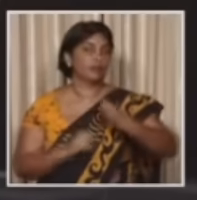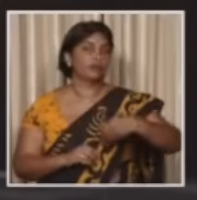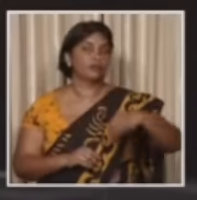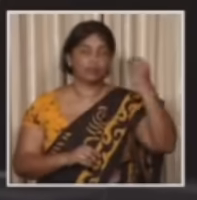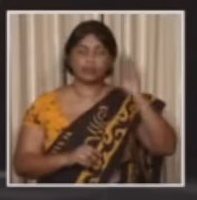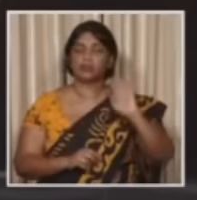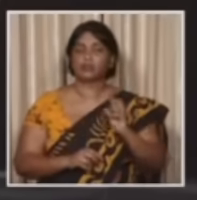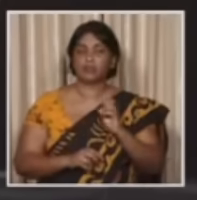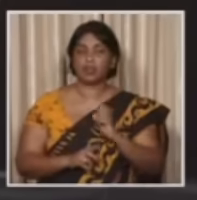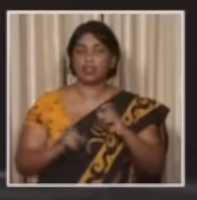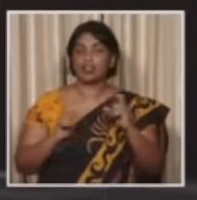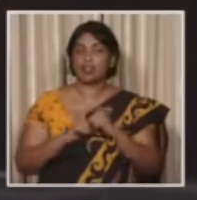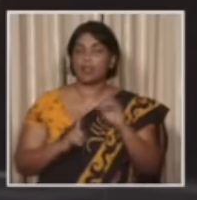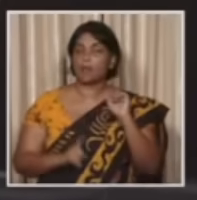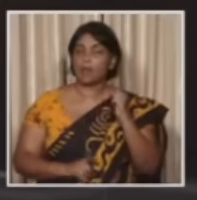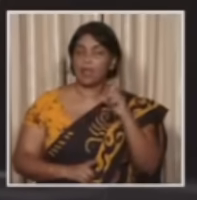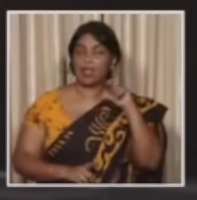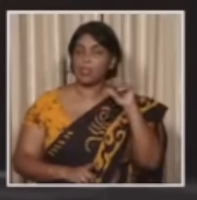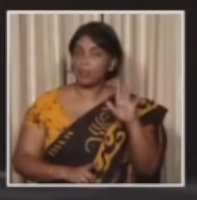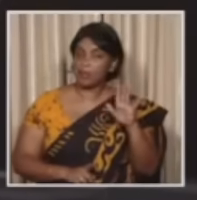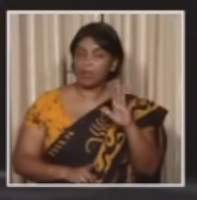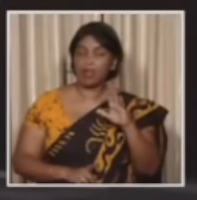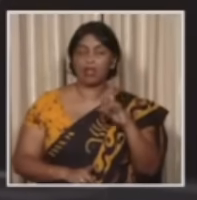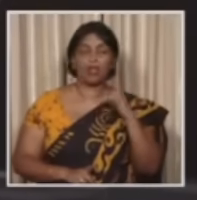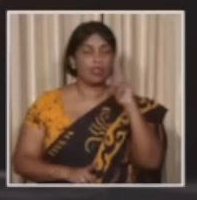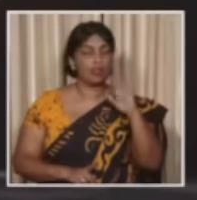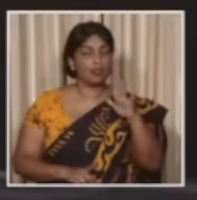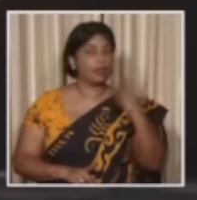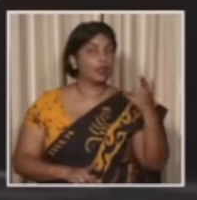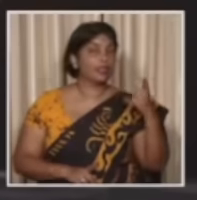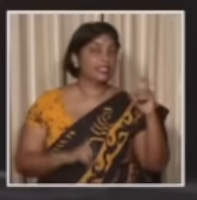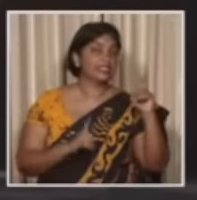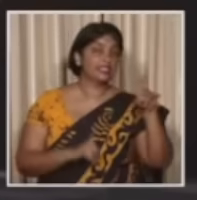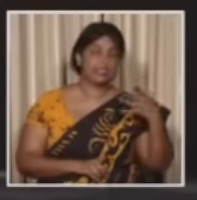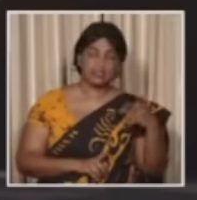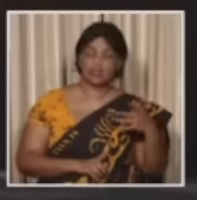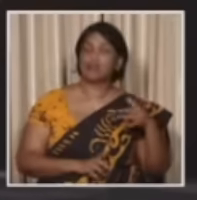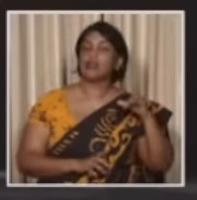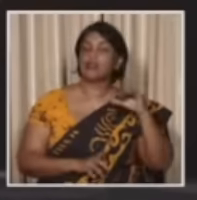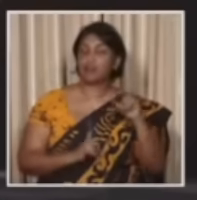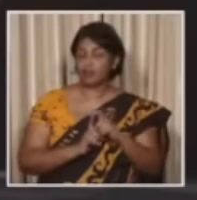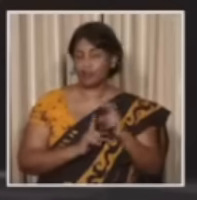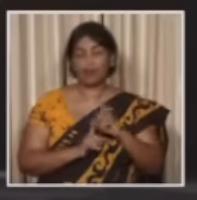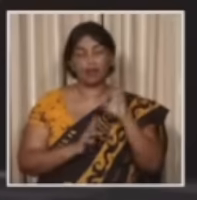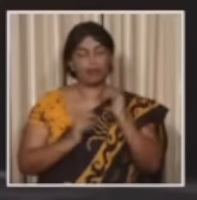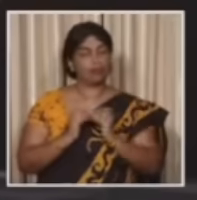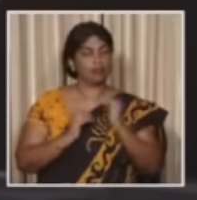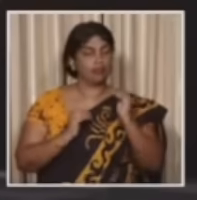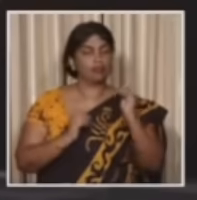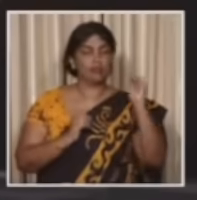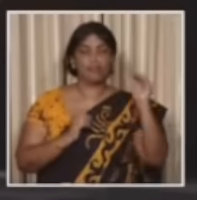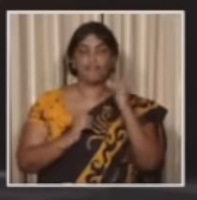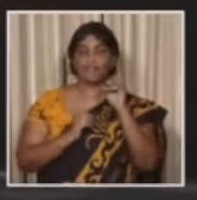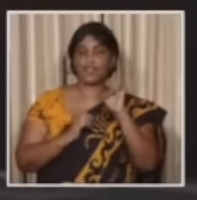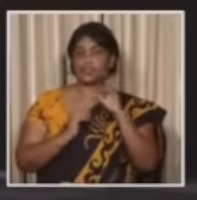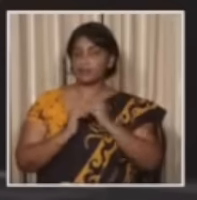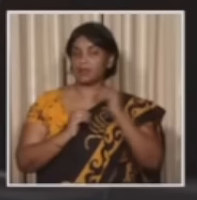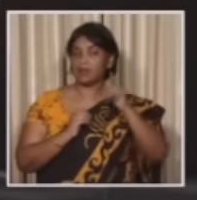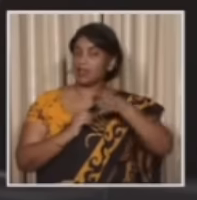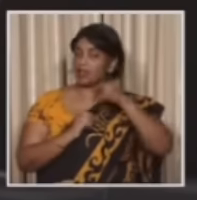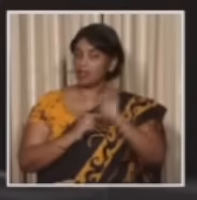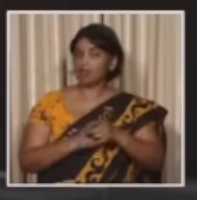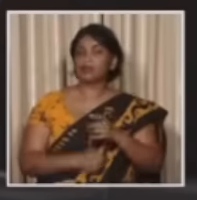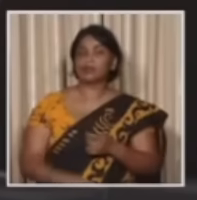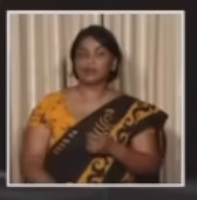එක $50 75 කරපු එක $75 100 කරපු එක ඒක ඒකයි පාර්ලිමේන්තුවේ අනුමත කෙරුවා කියලා